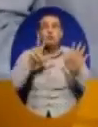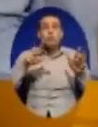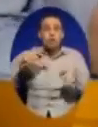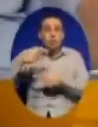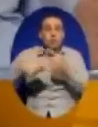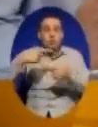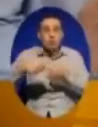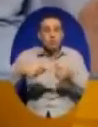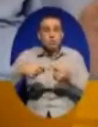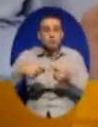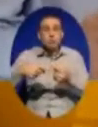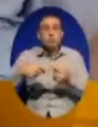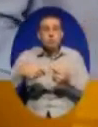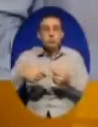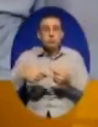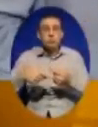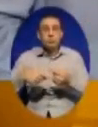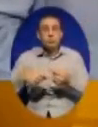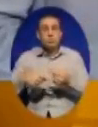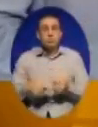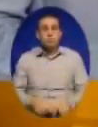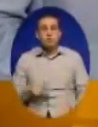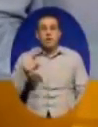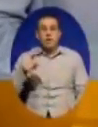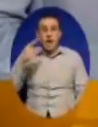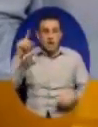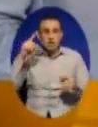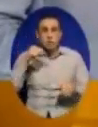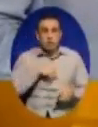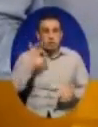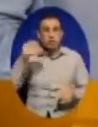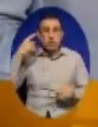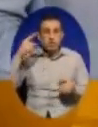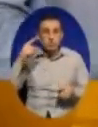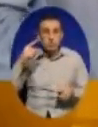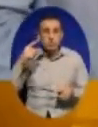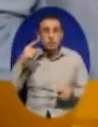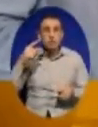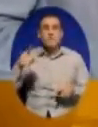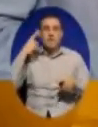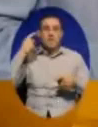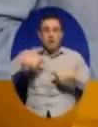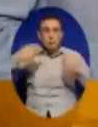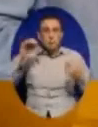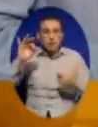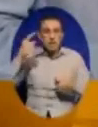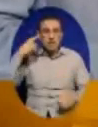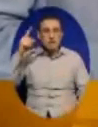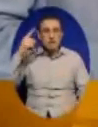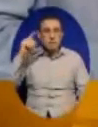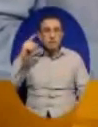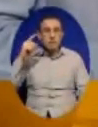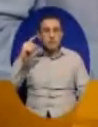של בייחוד בגנולוגיות היזמיות, התכונות האלו של יזמות, ידע יזמי, תרבות יזמית קיימות.